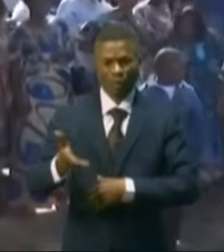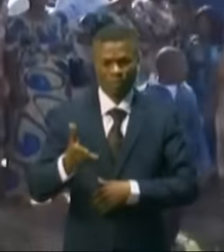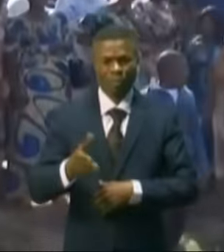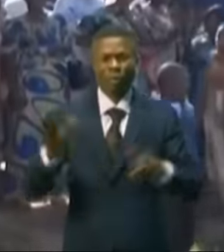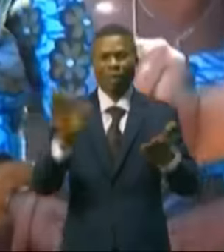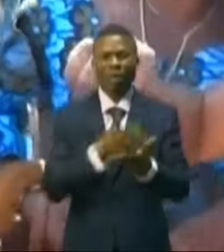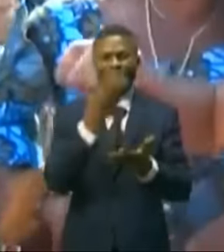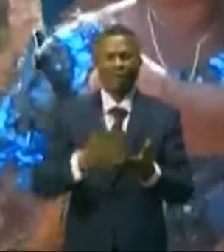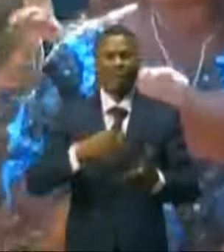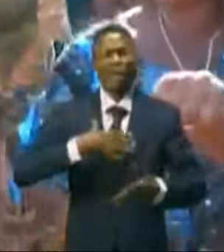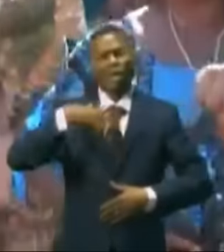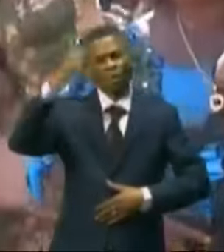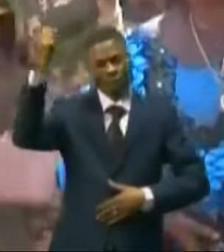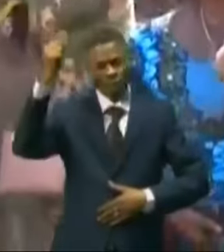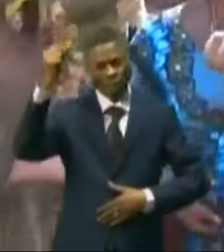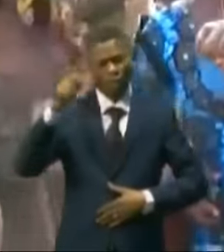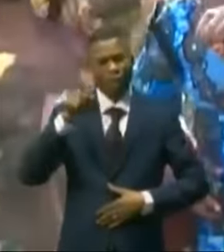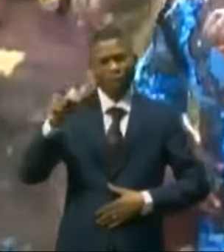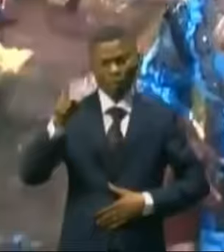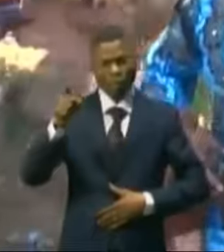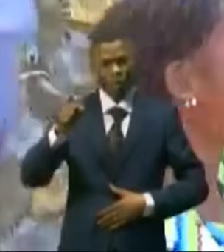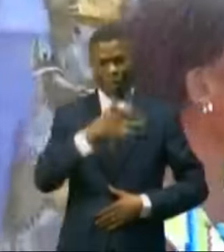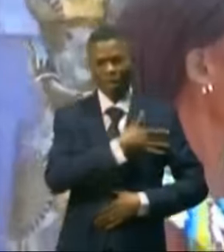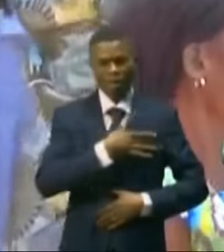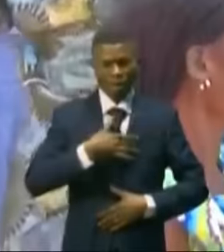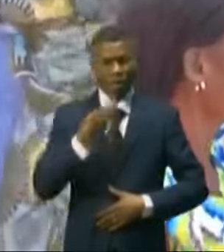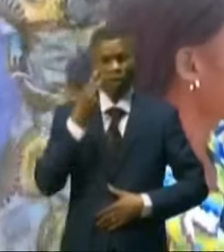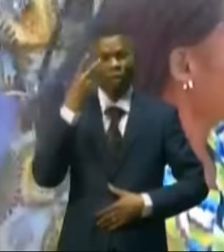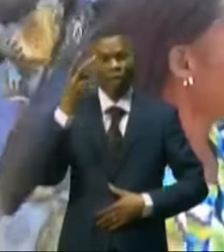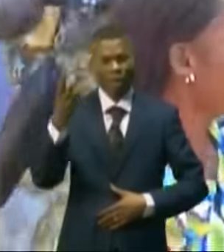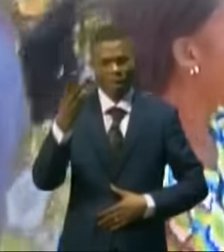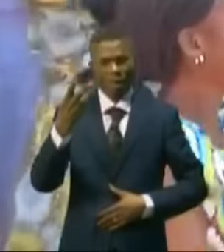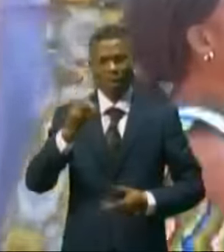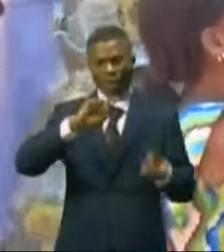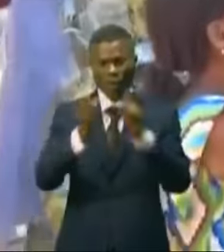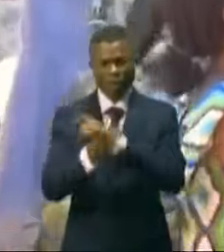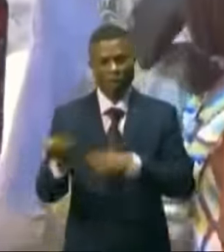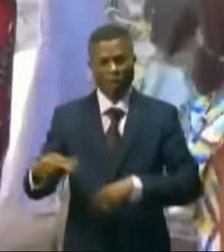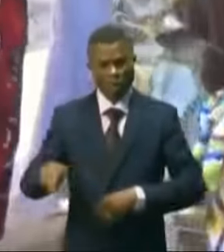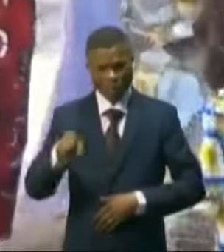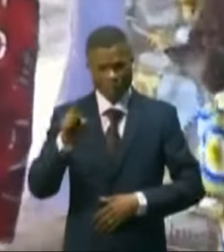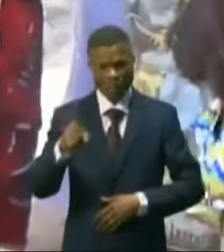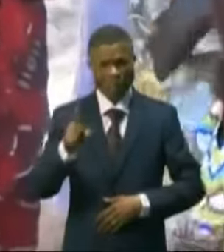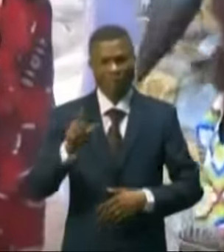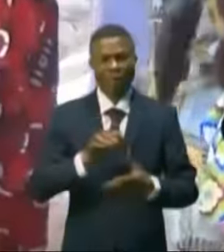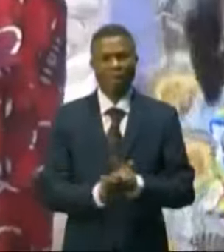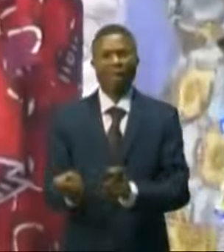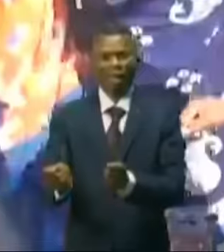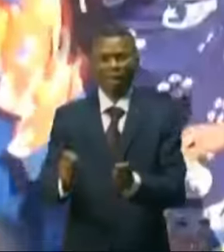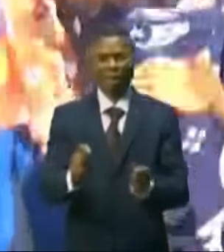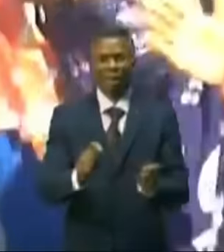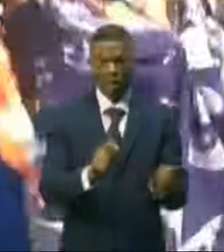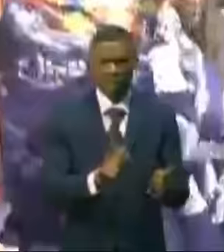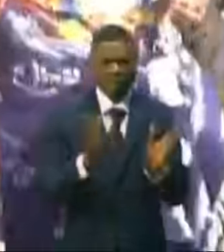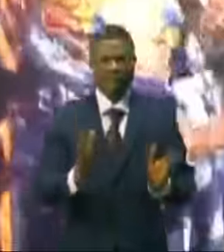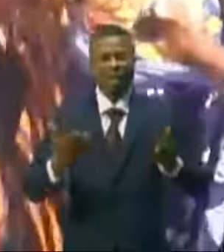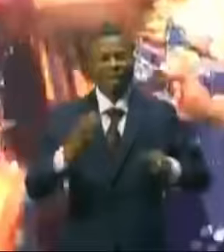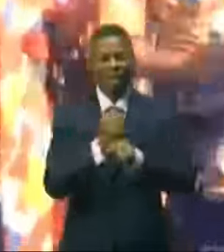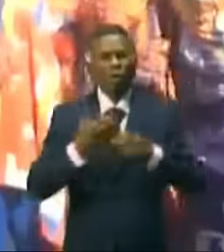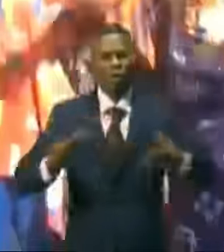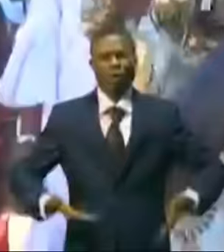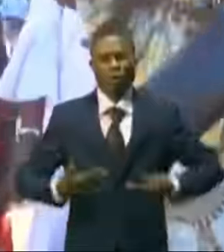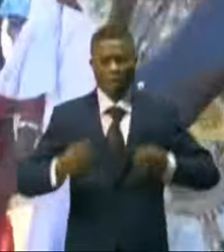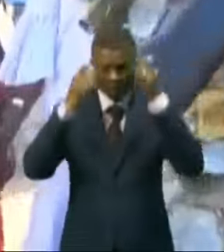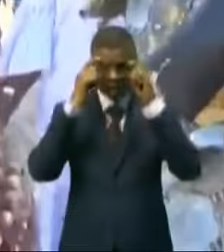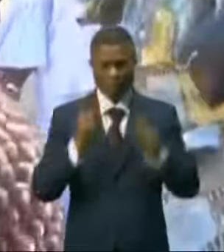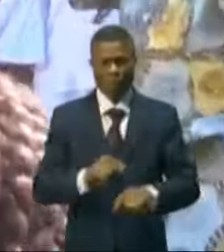de triomphe à celui qui porte la vision de transformer cette province. Les Tanganyikais se réjouissent de la décision de